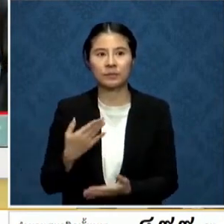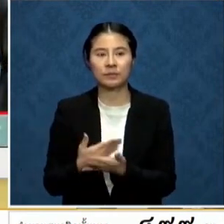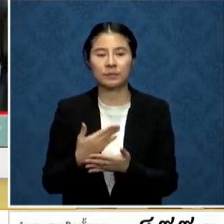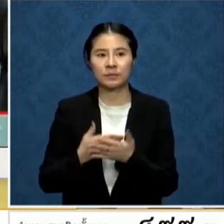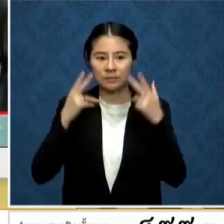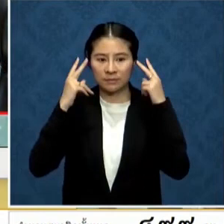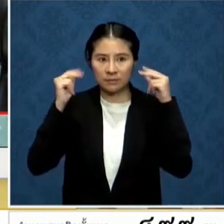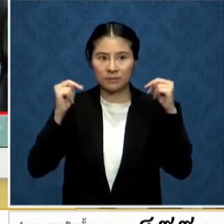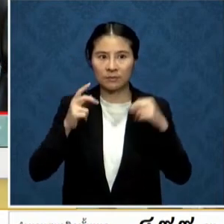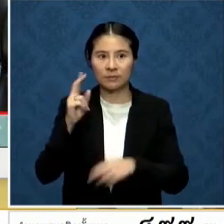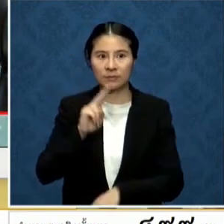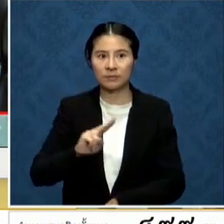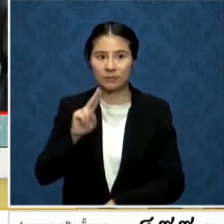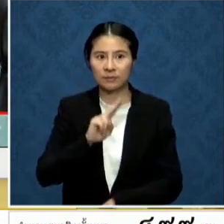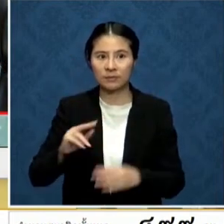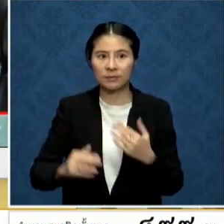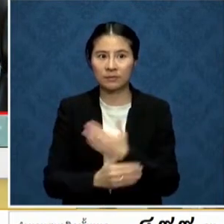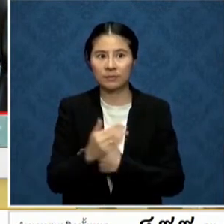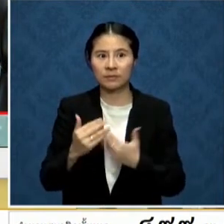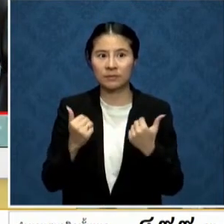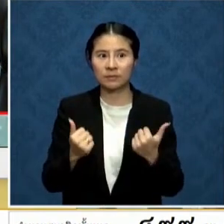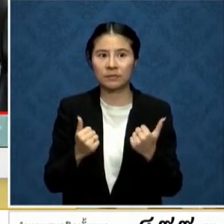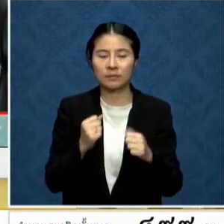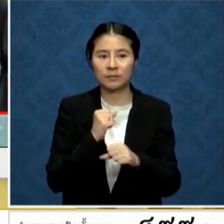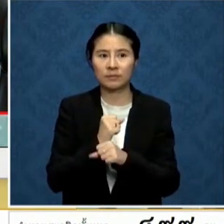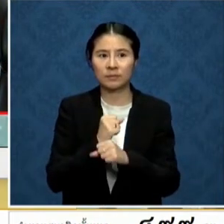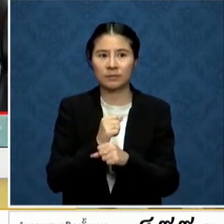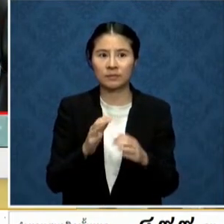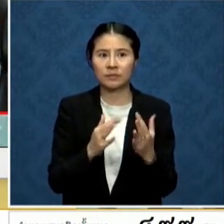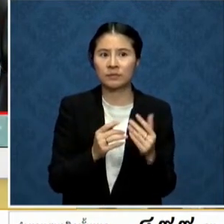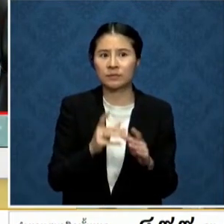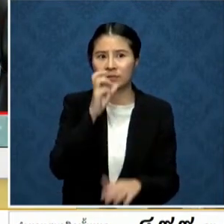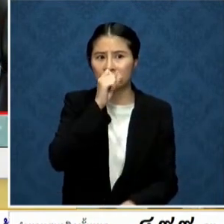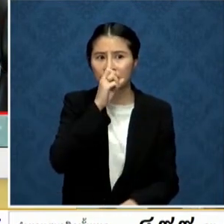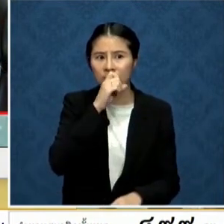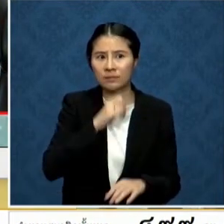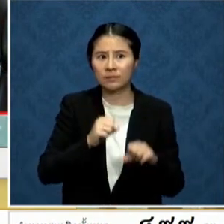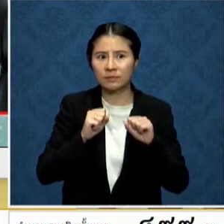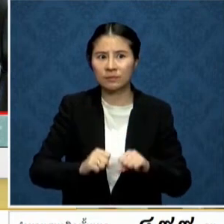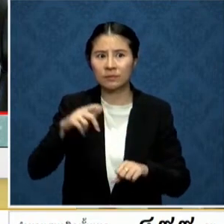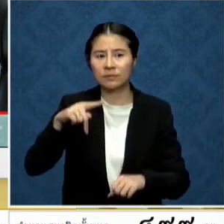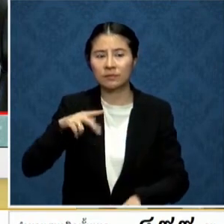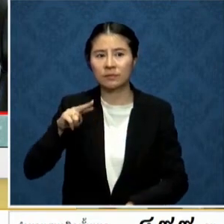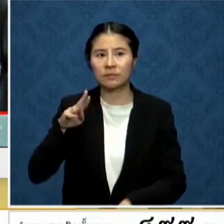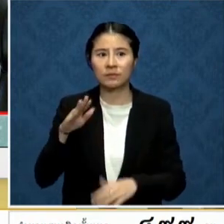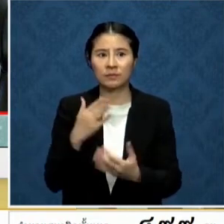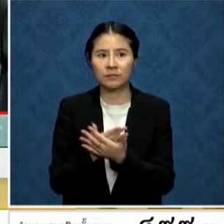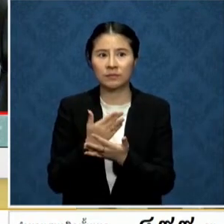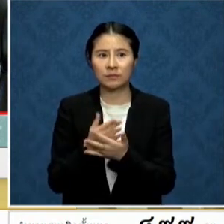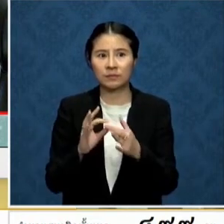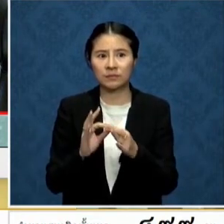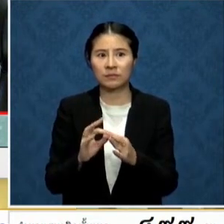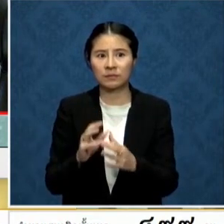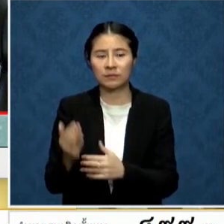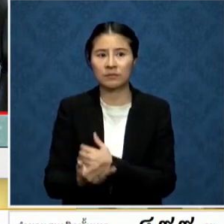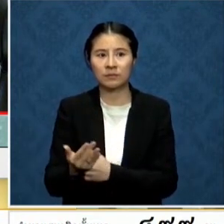นายกรัฐมนตรีนั้นจะใช้โอกาสนี้ในการที่จะไม่ลองวินิจฉัยว่าพรบนั้นเกี่ยวเรื่องการเงินและปล่อย